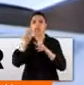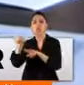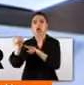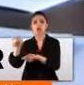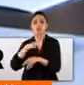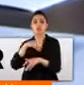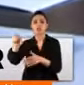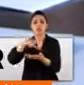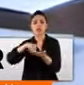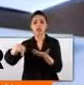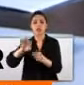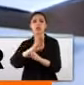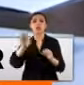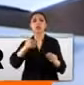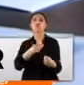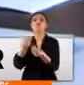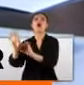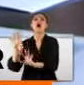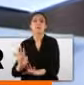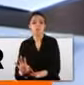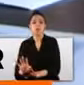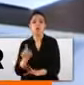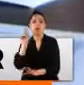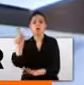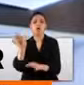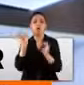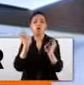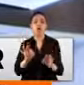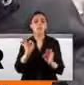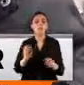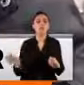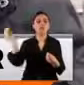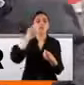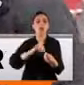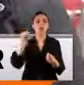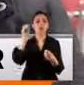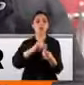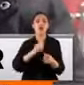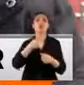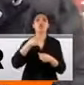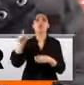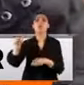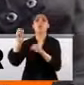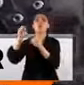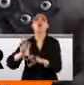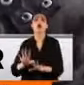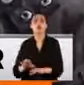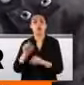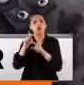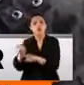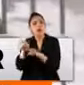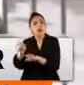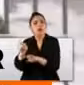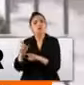imzalanan senetler hiçbir zaman ellerine geçmiyor. Hatta sürekli faiz işliyor. Kesinlikle bırakmayın yani kökünüzü kurutana kadar sizin